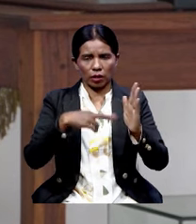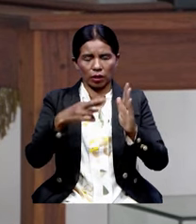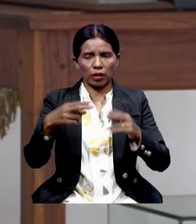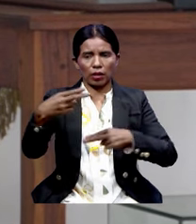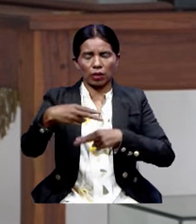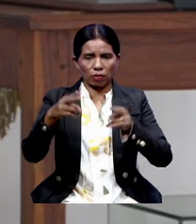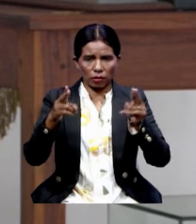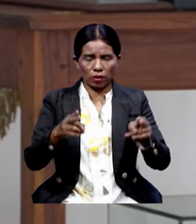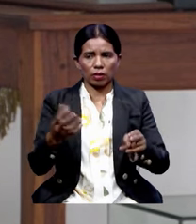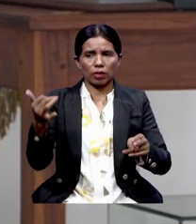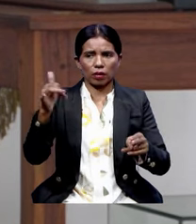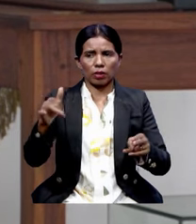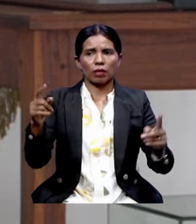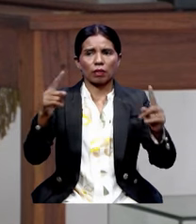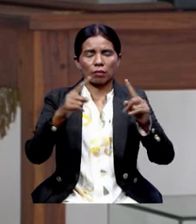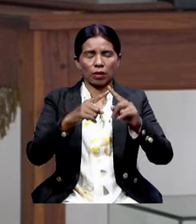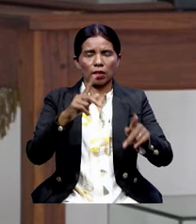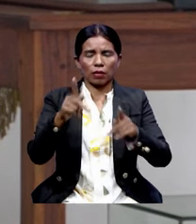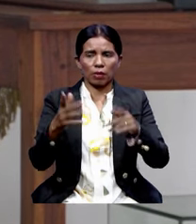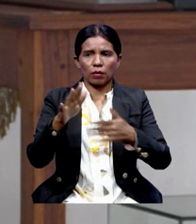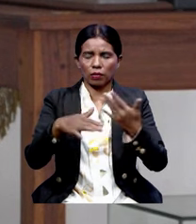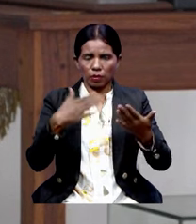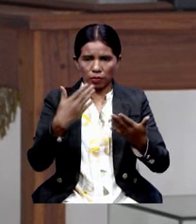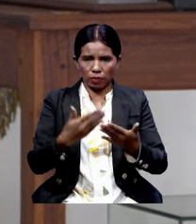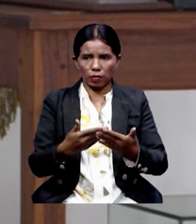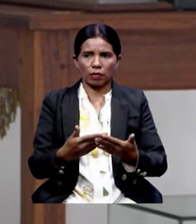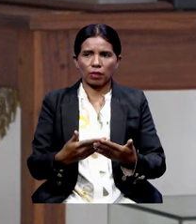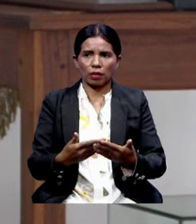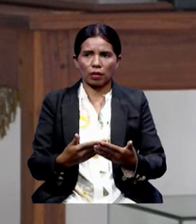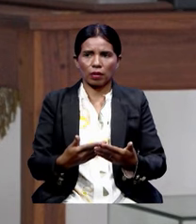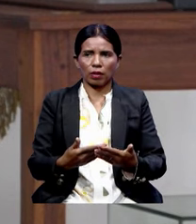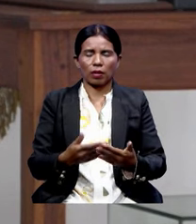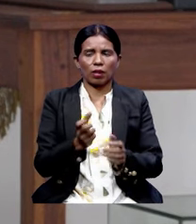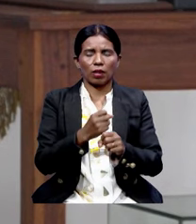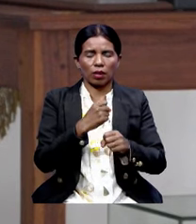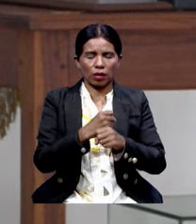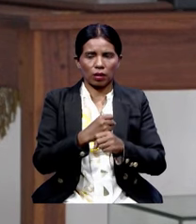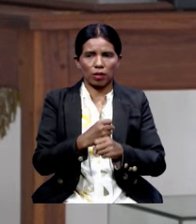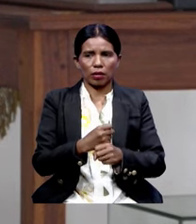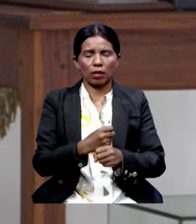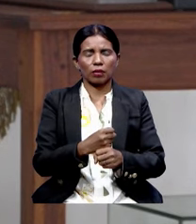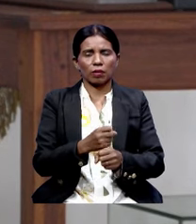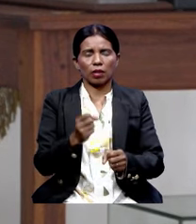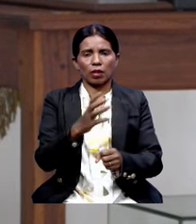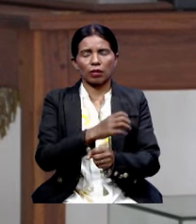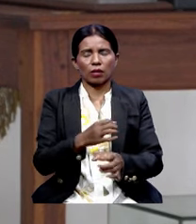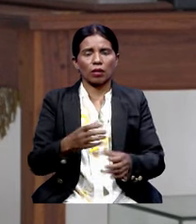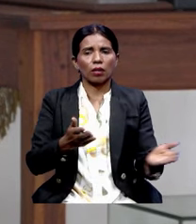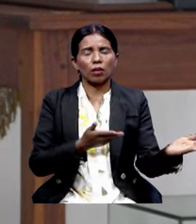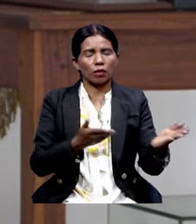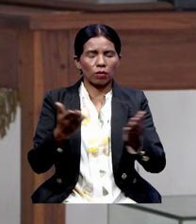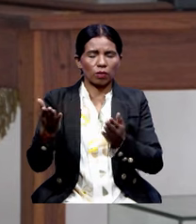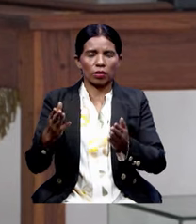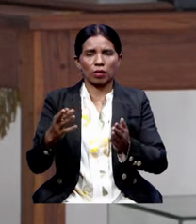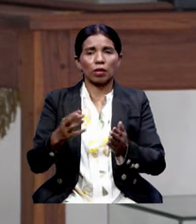sira refere ba tripulante sira nebe mak halo operasaun baro ahi sira uza